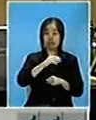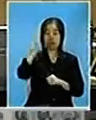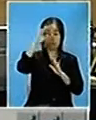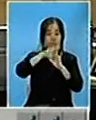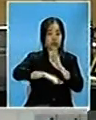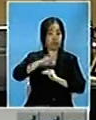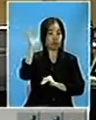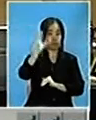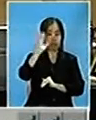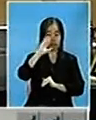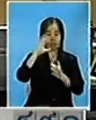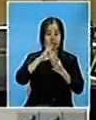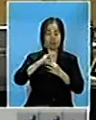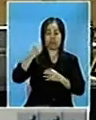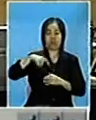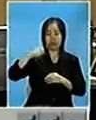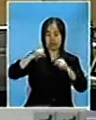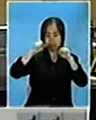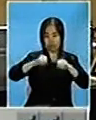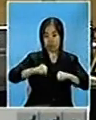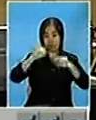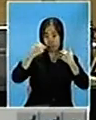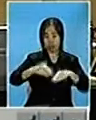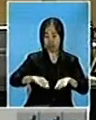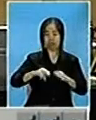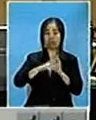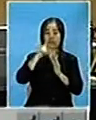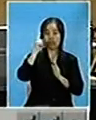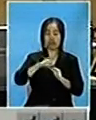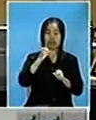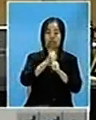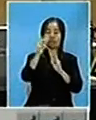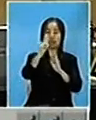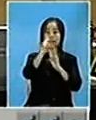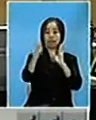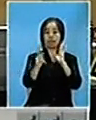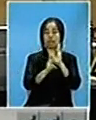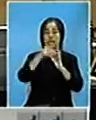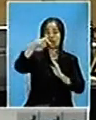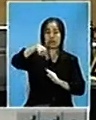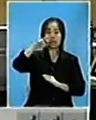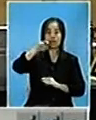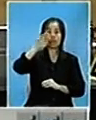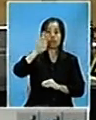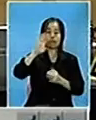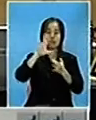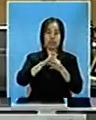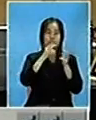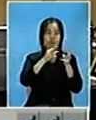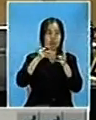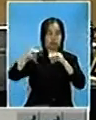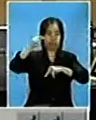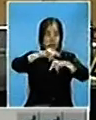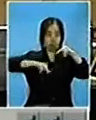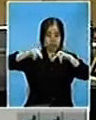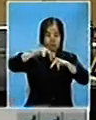ารณ์คำวินิจฉัยของศาลรัฐธรรมนูญเนี่ยก็ต้องออกเป็นกฎหมายซึ่งเรียกว่าพระราชบัญญัติว่าด้วยวิธีพิจารณาความของศาล